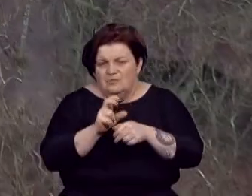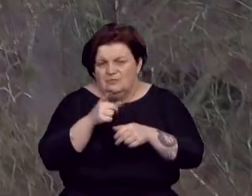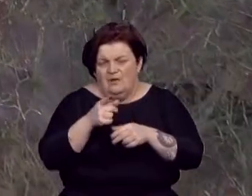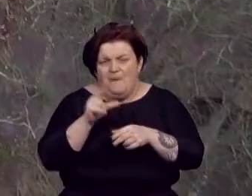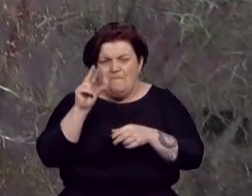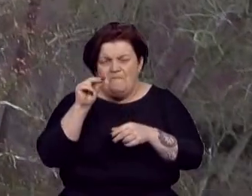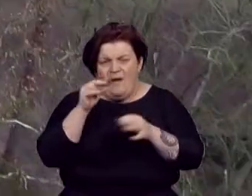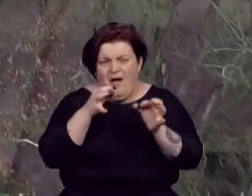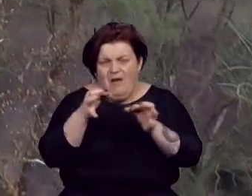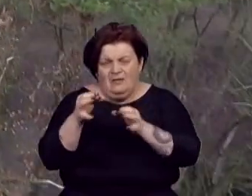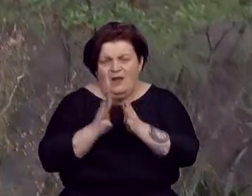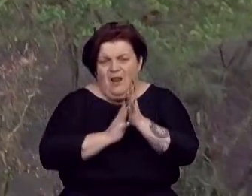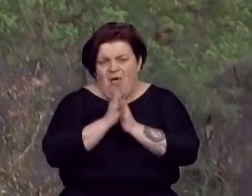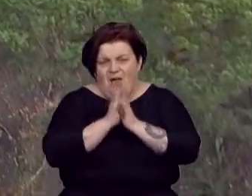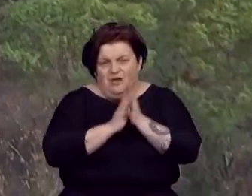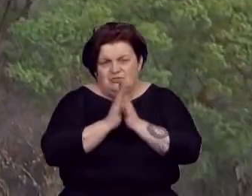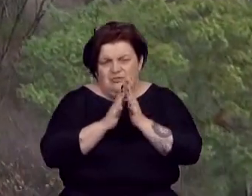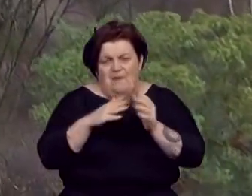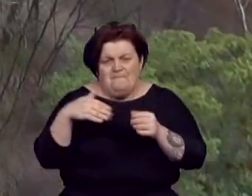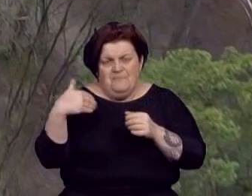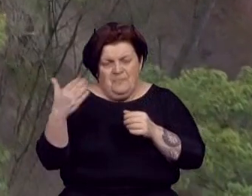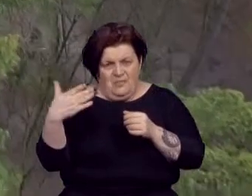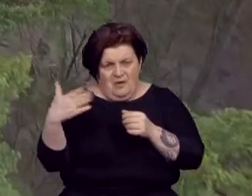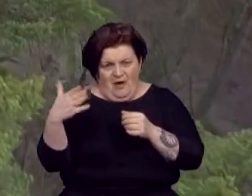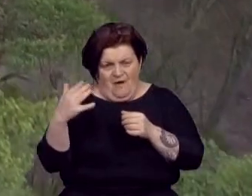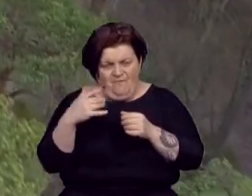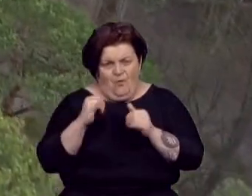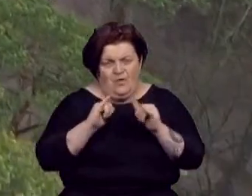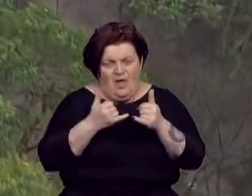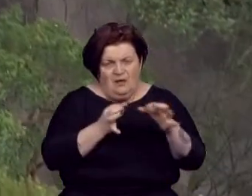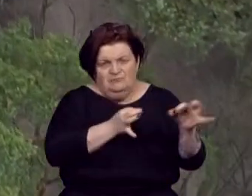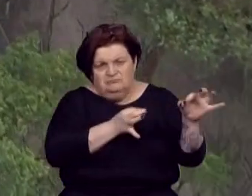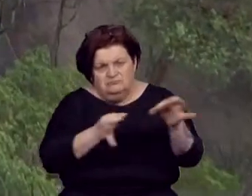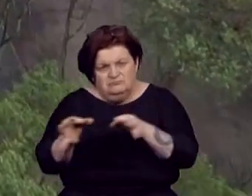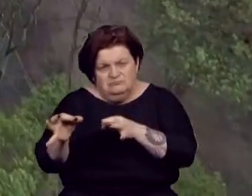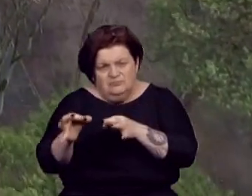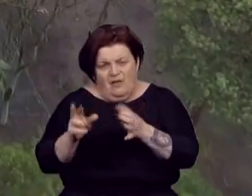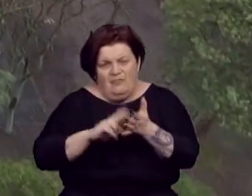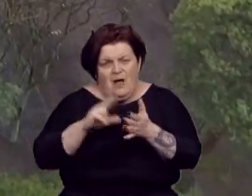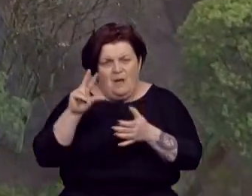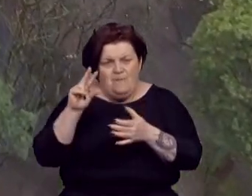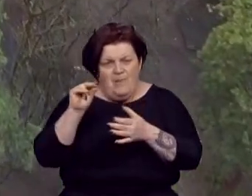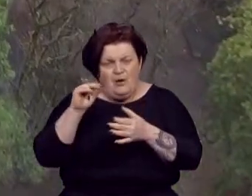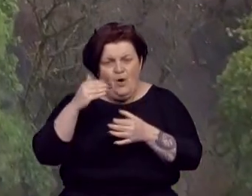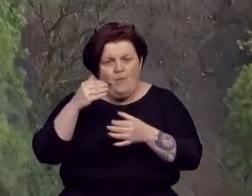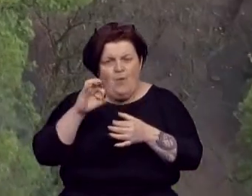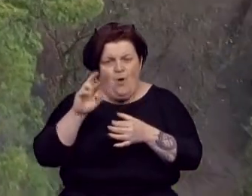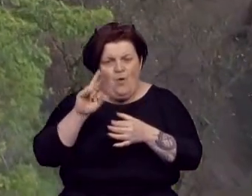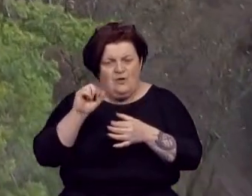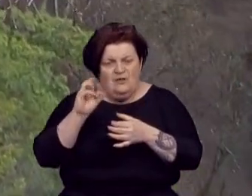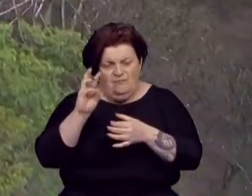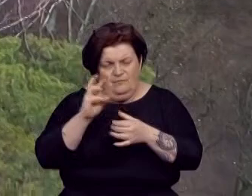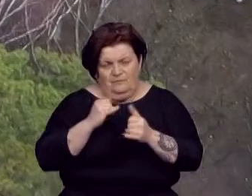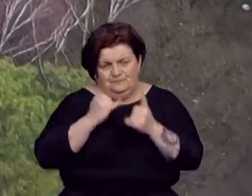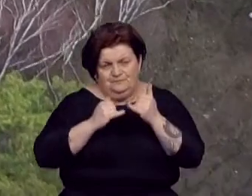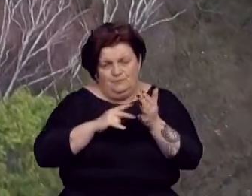technologii parking leśny po prawej stronie, wjeżdżając na parking przy Muriwie. Jeżeli chodzi